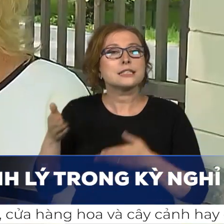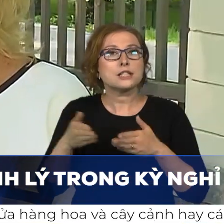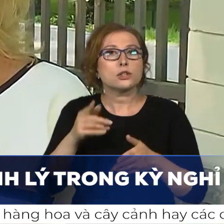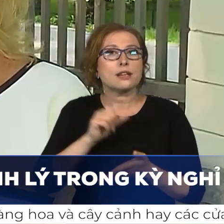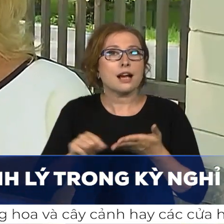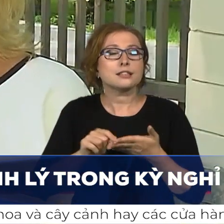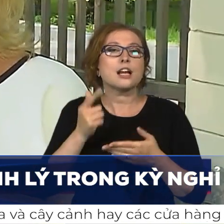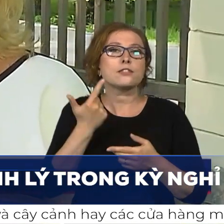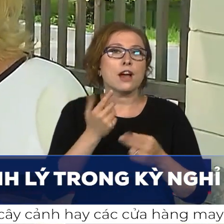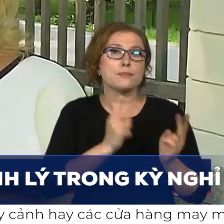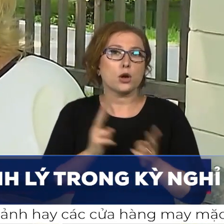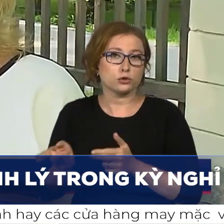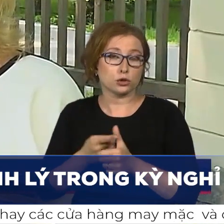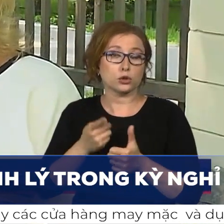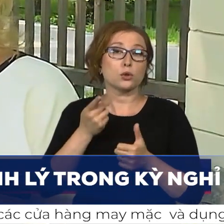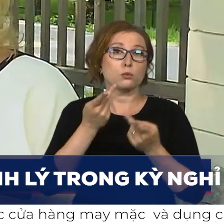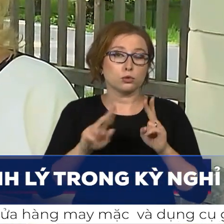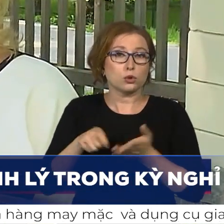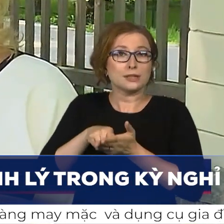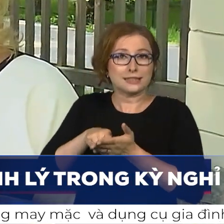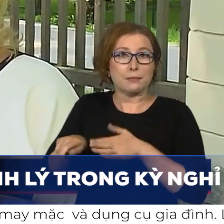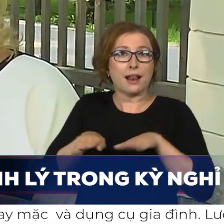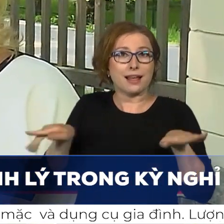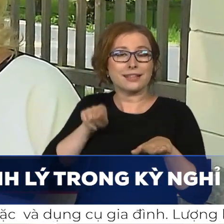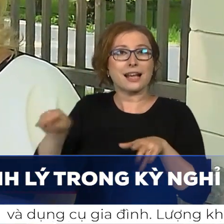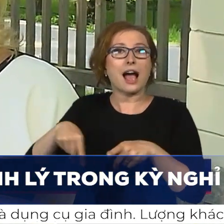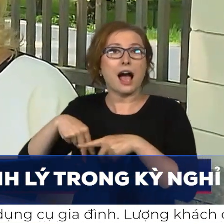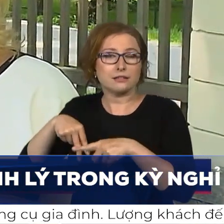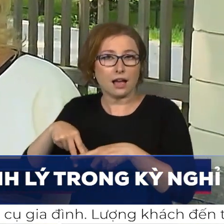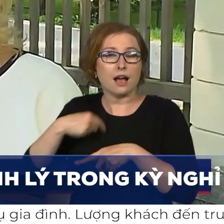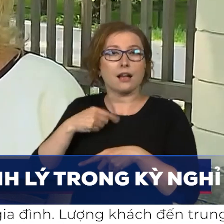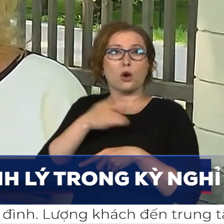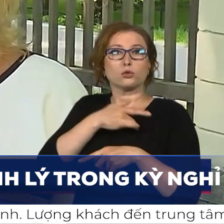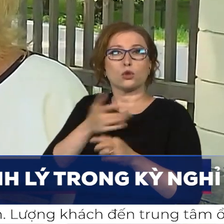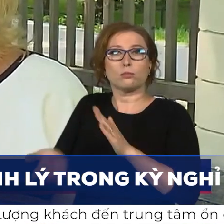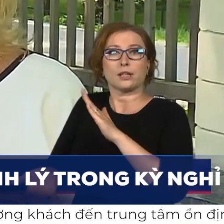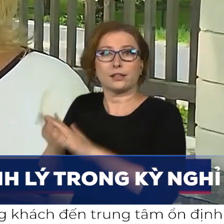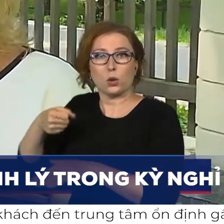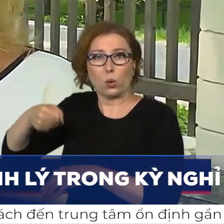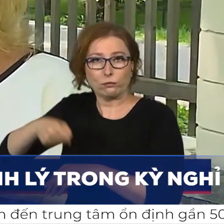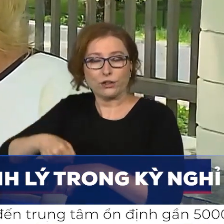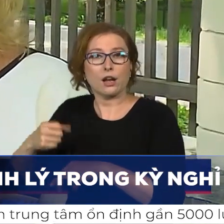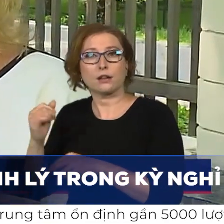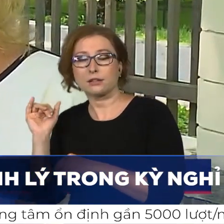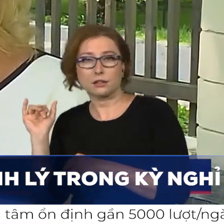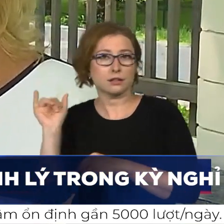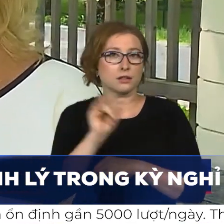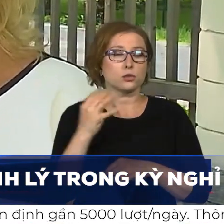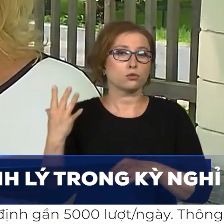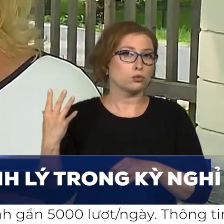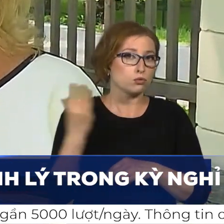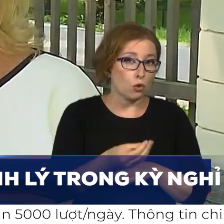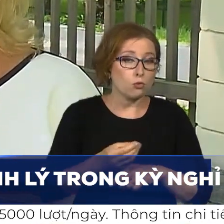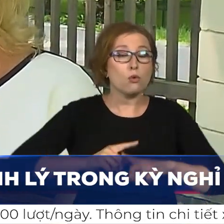ở Thổ Nhĩ Kỳ. Văn phòng du lịch đã đưa cho bà Svobodova hai giải pháp. Một là bà trả tiền vé đến Antalya một lần nữa, lấy